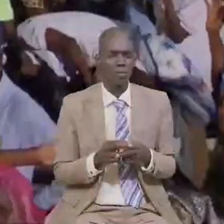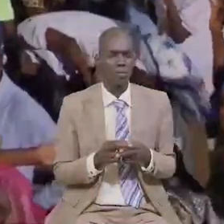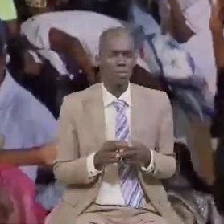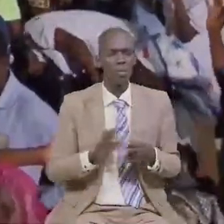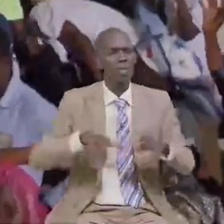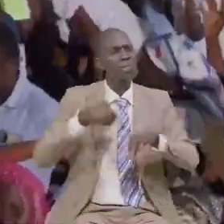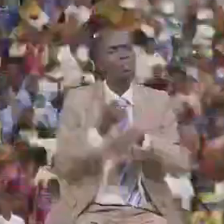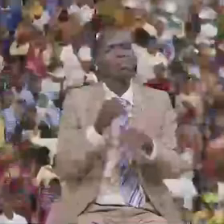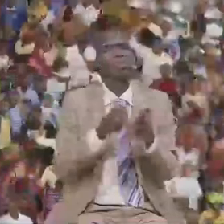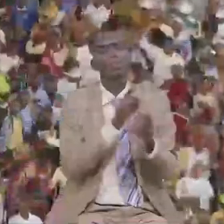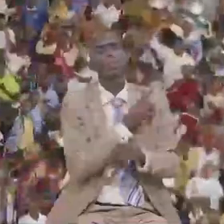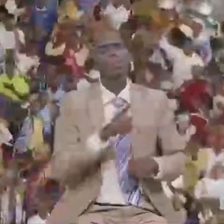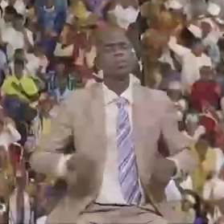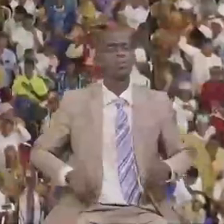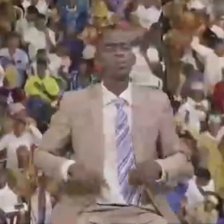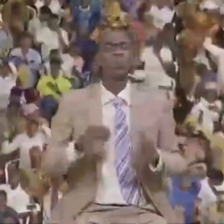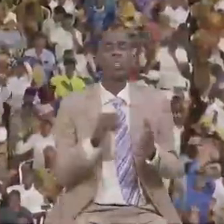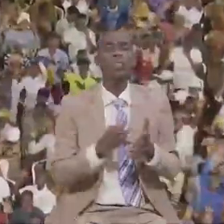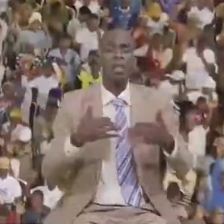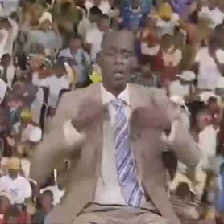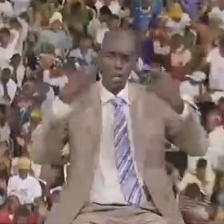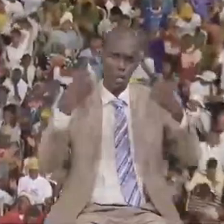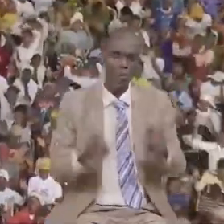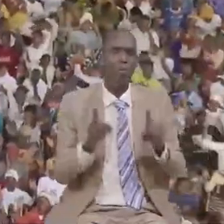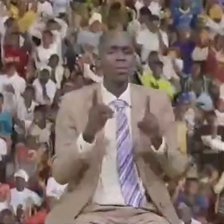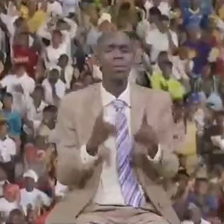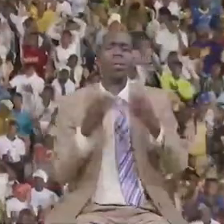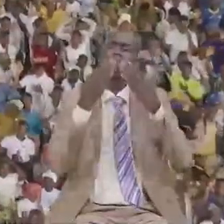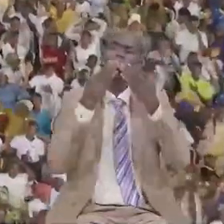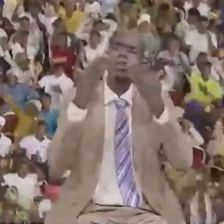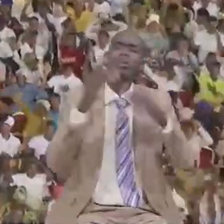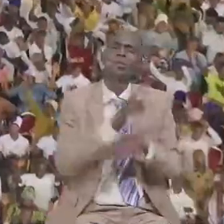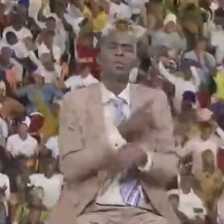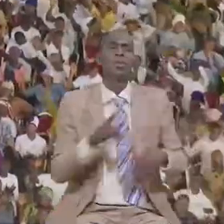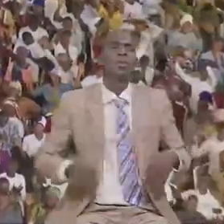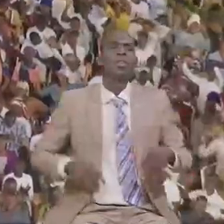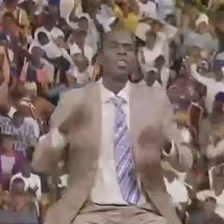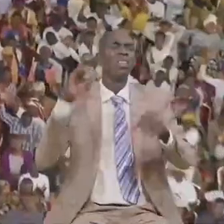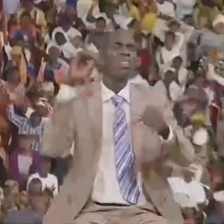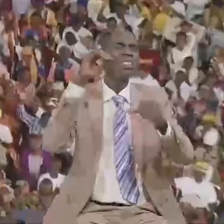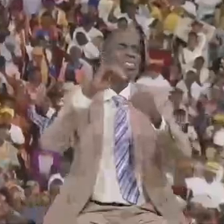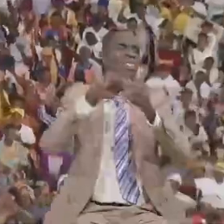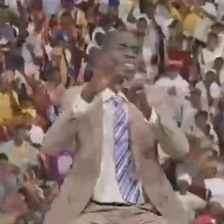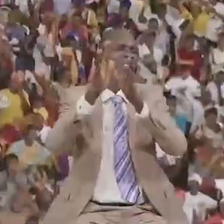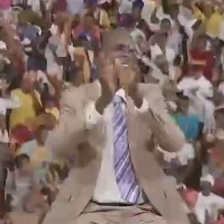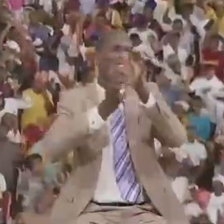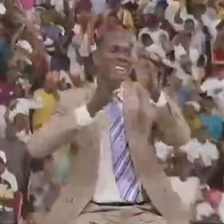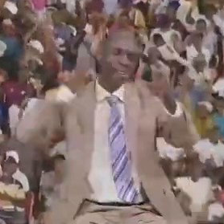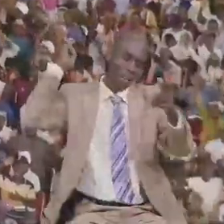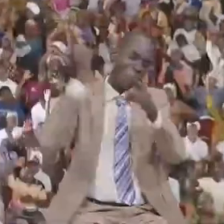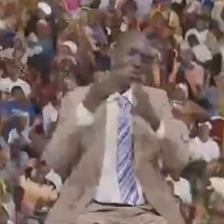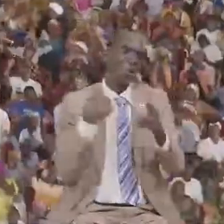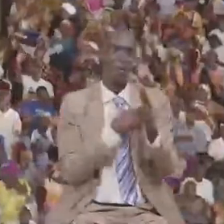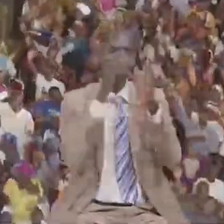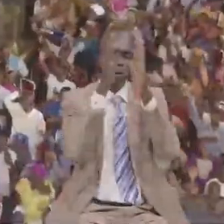Confirme le Seigneur, c'est fait. Merci Seigneur. Au nom de